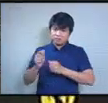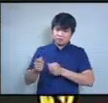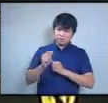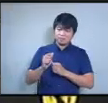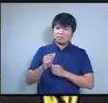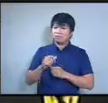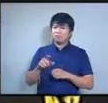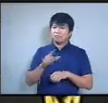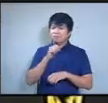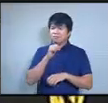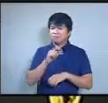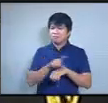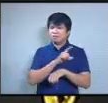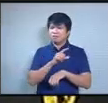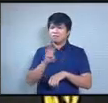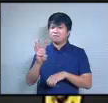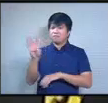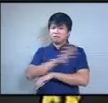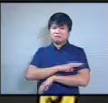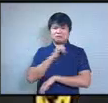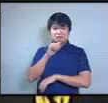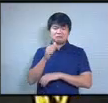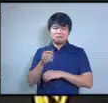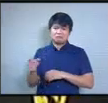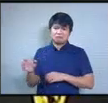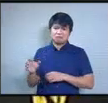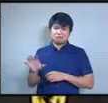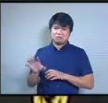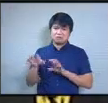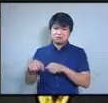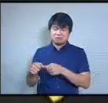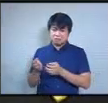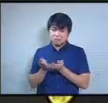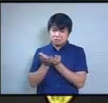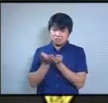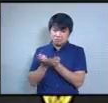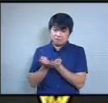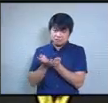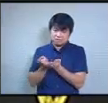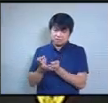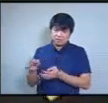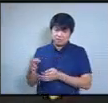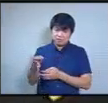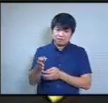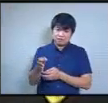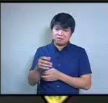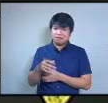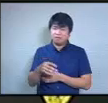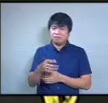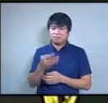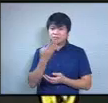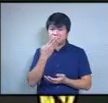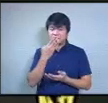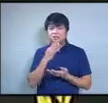mga siguro 4 days na. Ito, madadagdagan pa ng ilang araw dahil medyo hindi pa maganda ang dagat. So yun